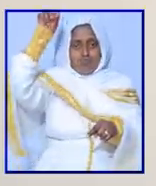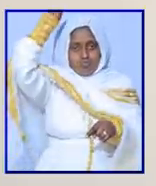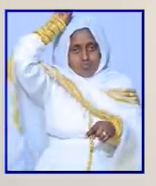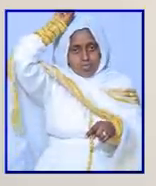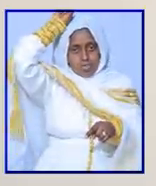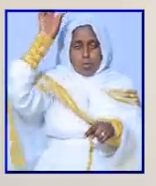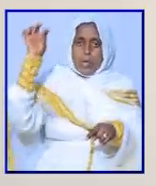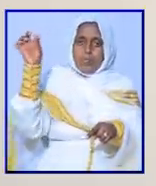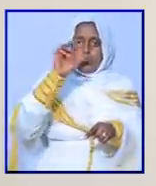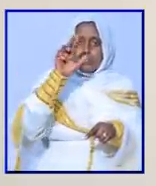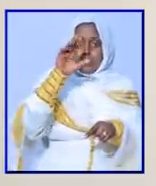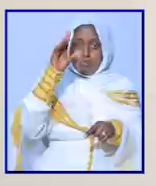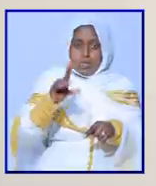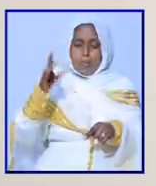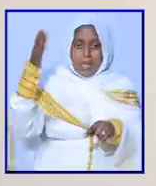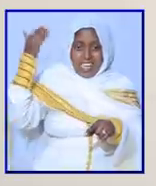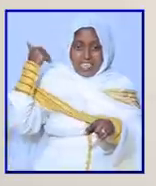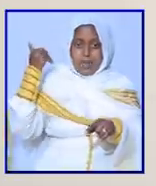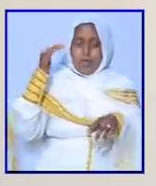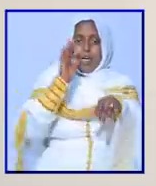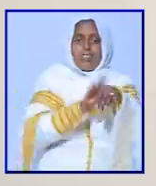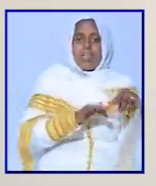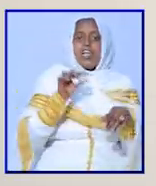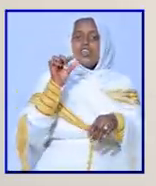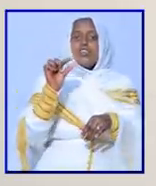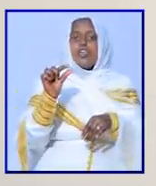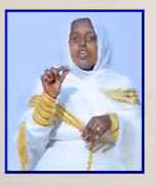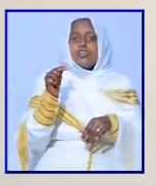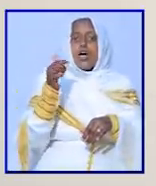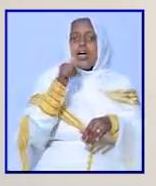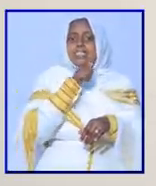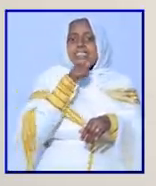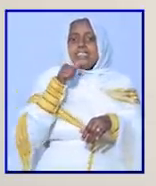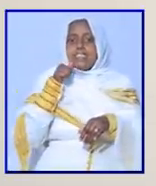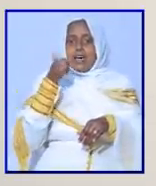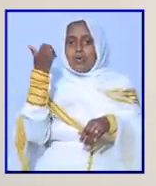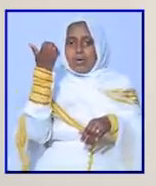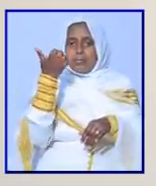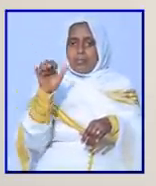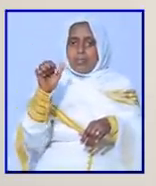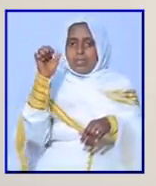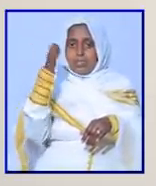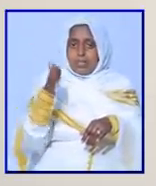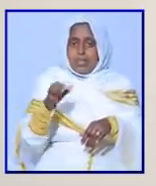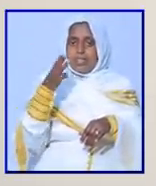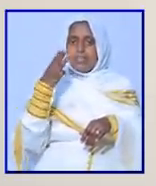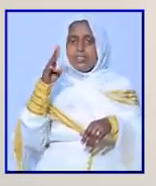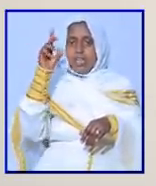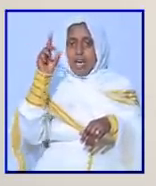በዛሬዋ ቱርክ በቀደመው አጠራር ታናሽ ሰያ ተብላ ወደምትጠራው